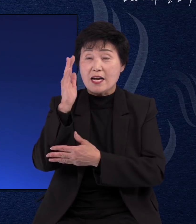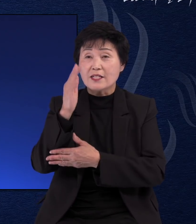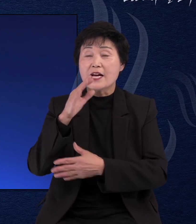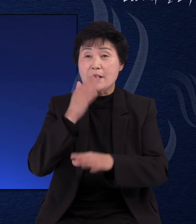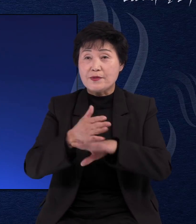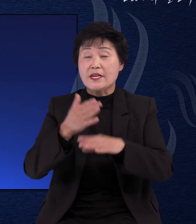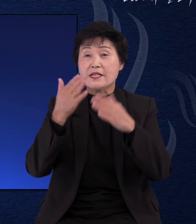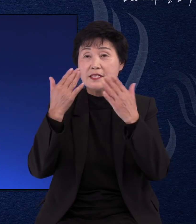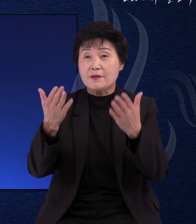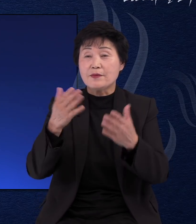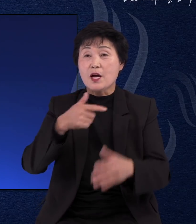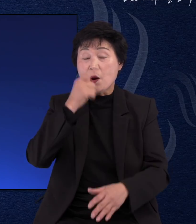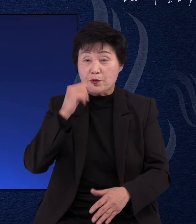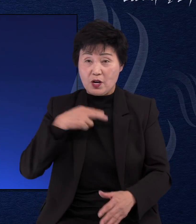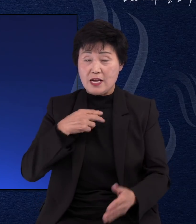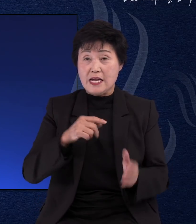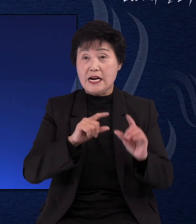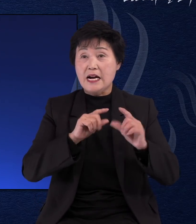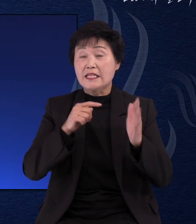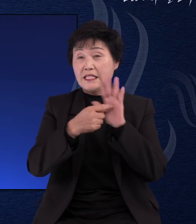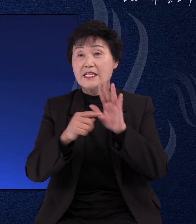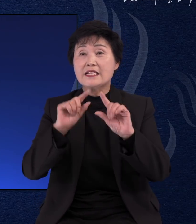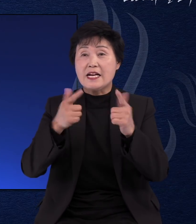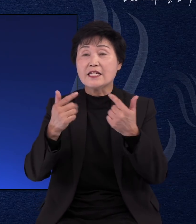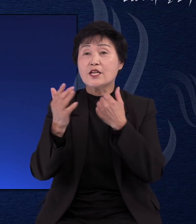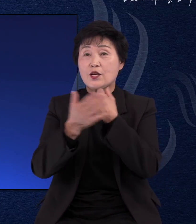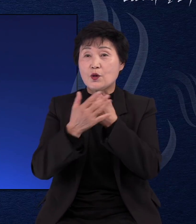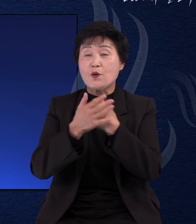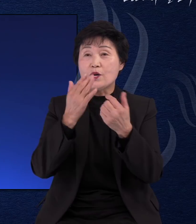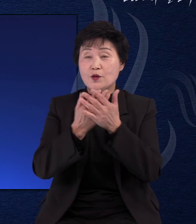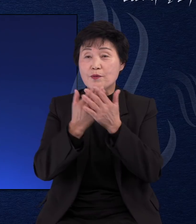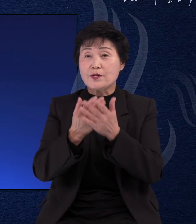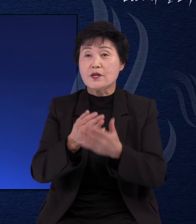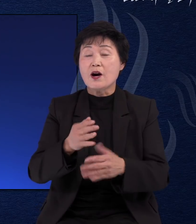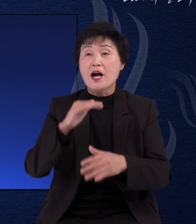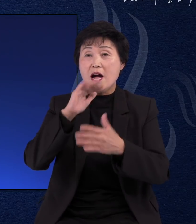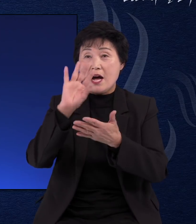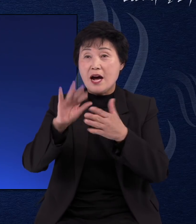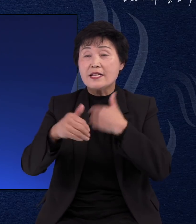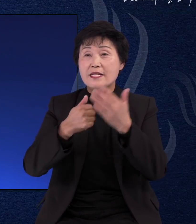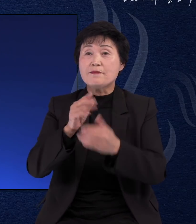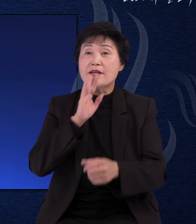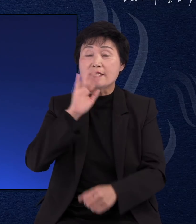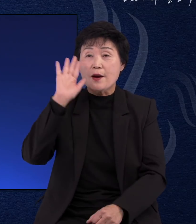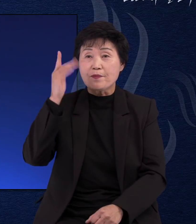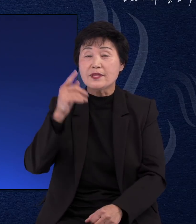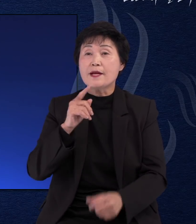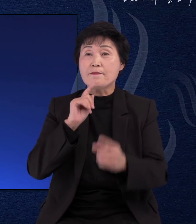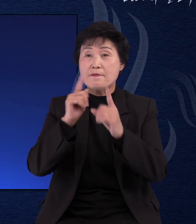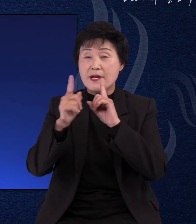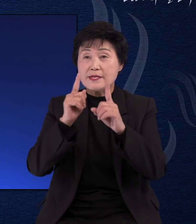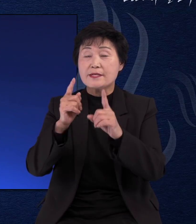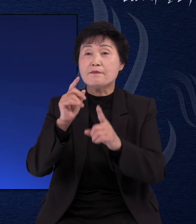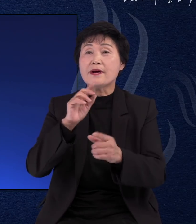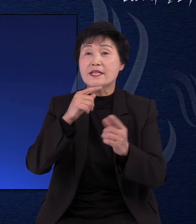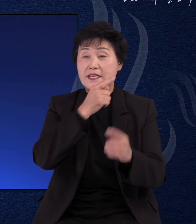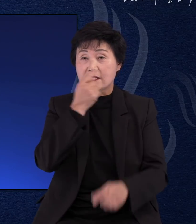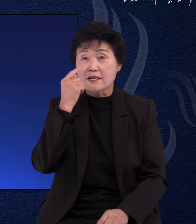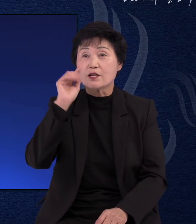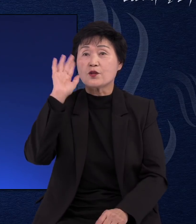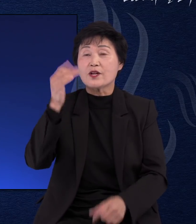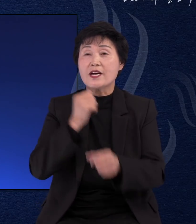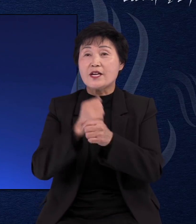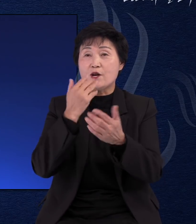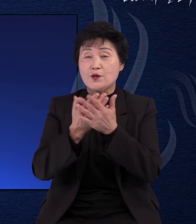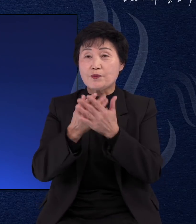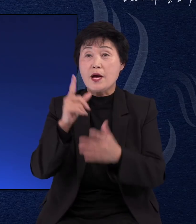하시고, 오직 우리의 구주 되신 예수님의 참된 이야기가 증거되어지게 하여 주셔서 14,000교회뿐 아니라 모든